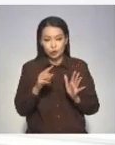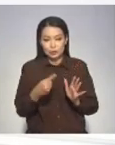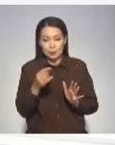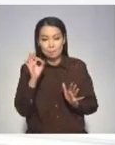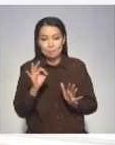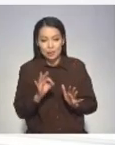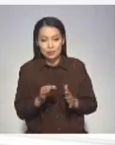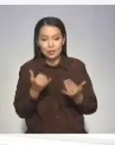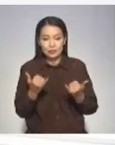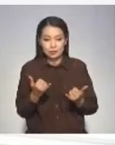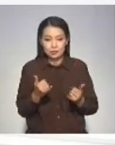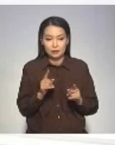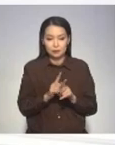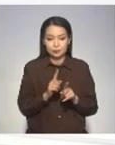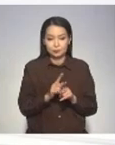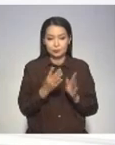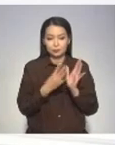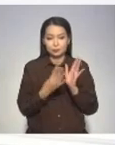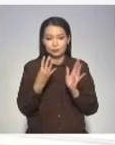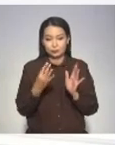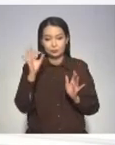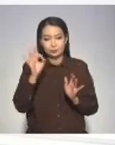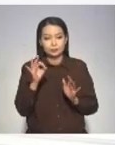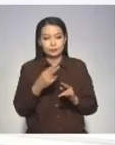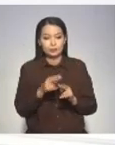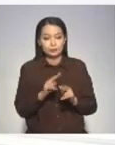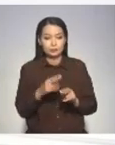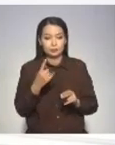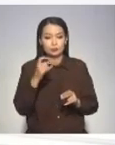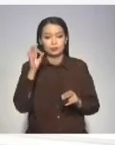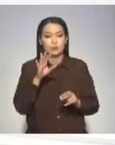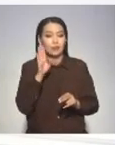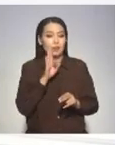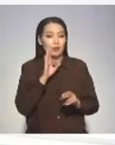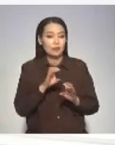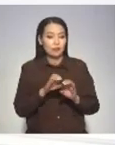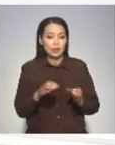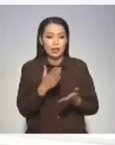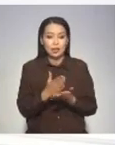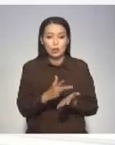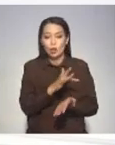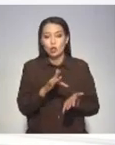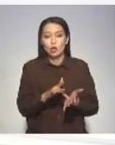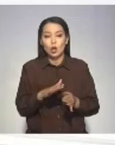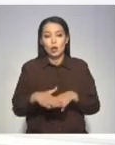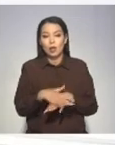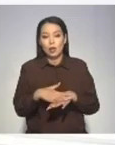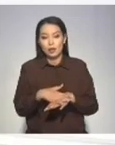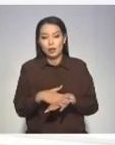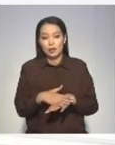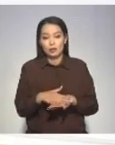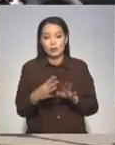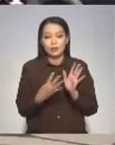98,4% и в селах 94,5%. Стопроцентный доступ к услугам водоснабжения имеет городское население лишь в